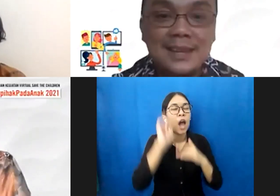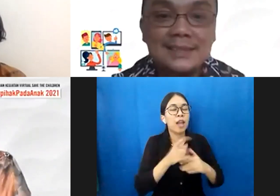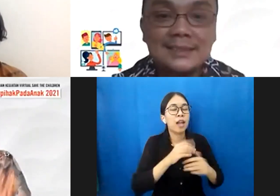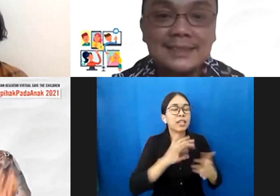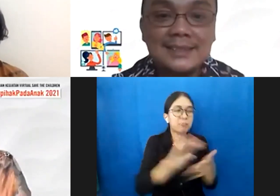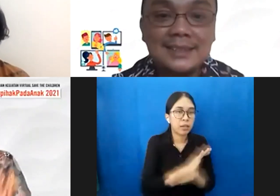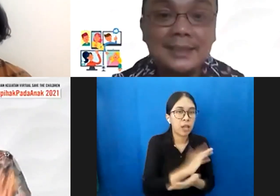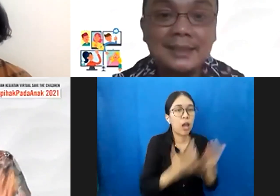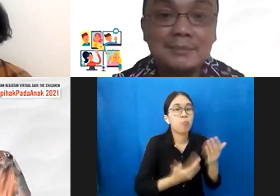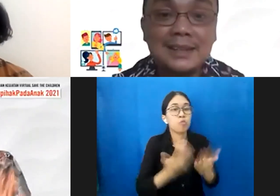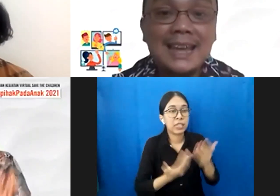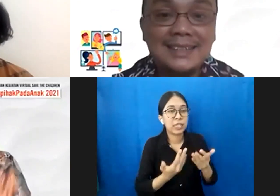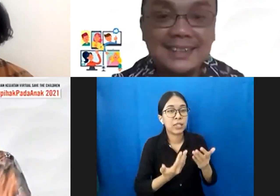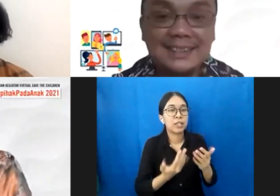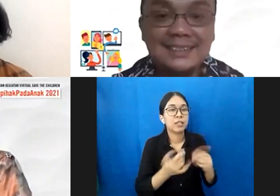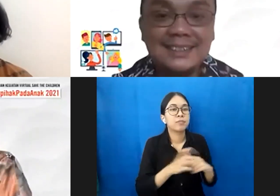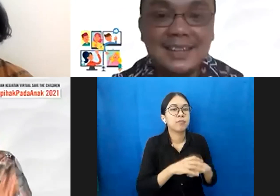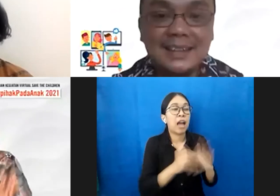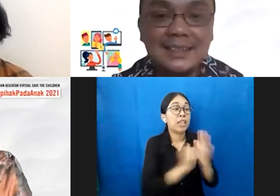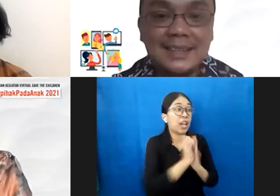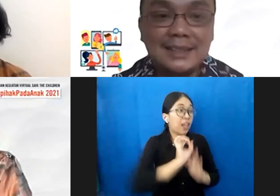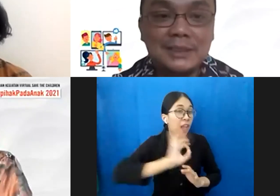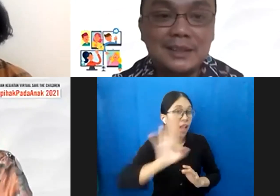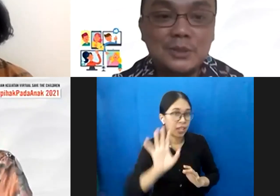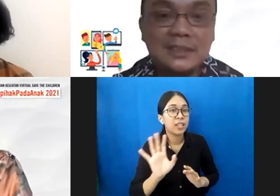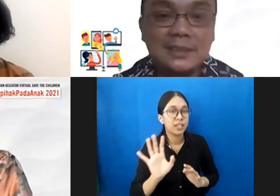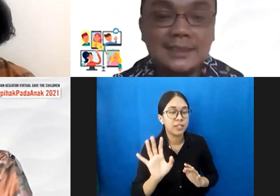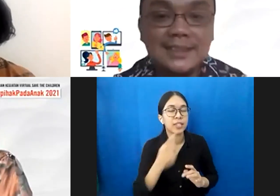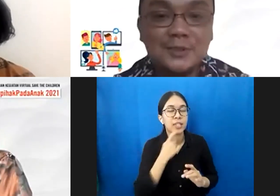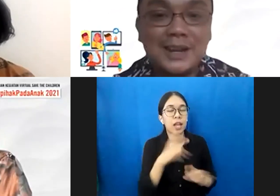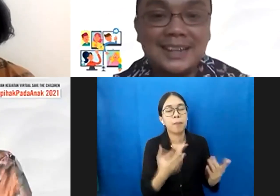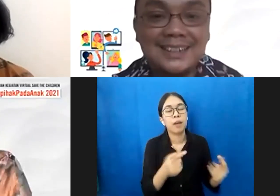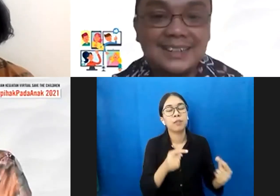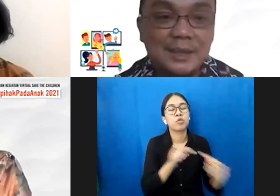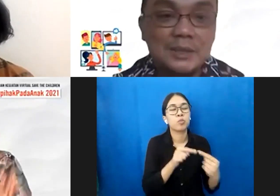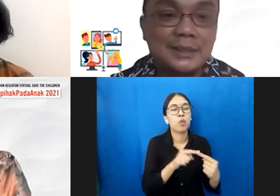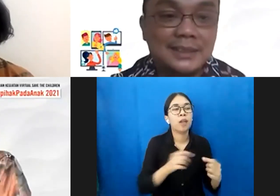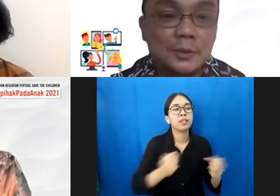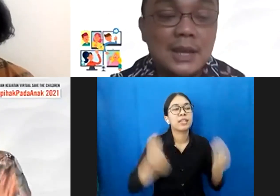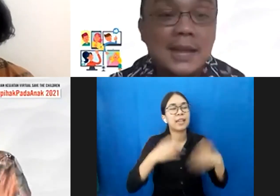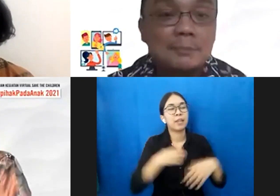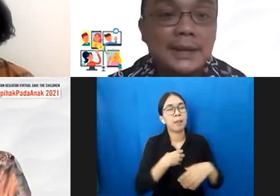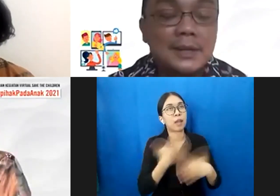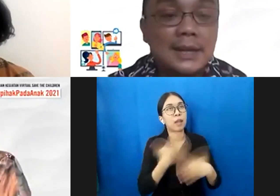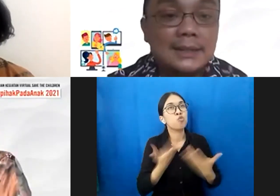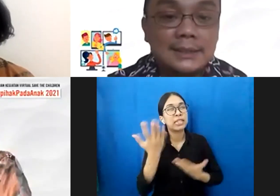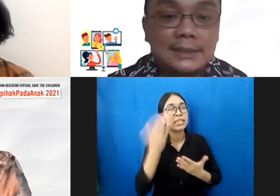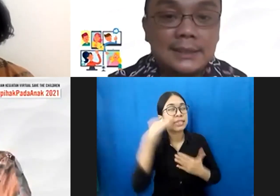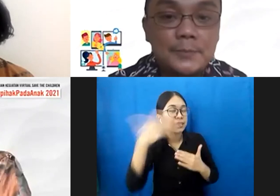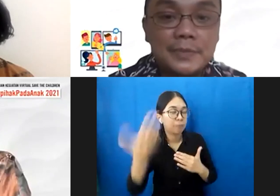dalam sesi-sesi lainnya nanti terkait kesehatan mental mungkin kita coba adakan lagi seperti itu.